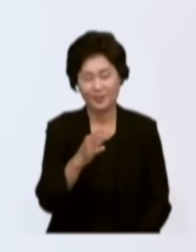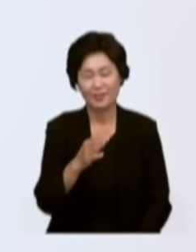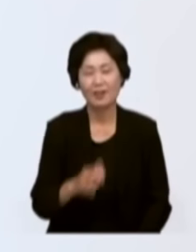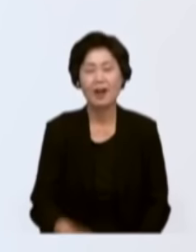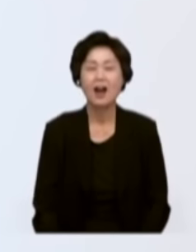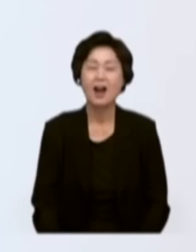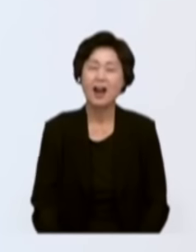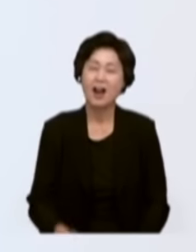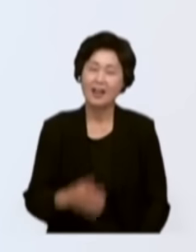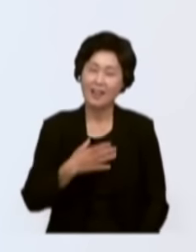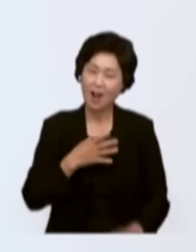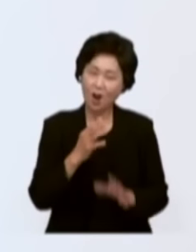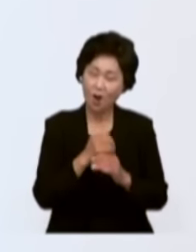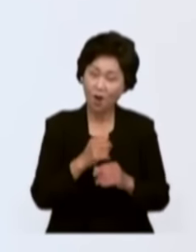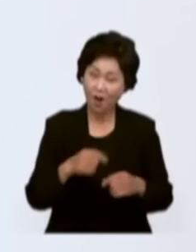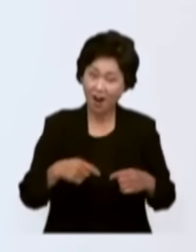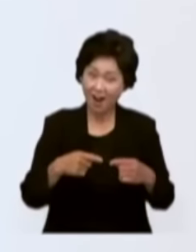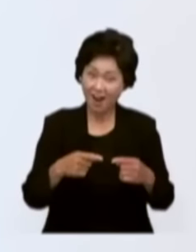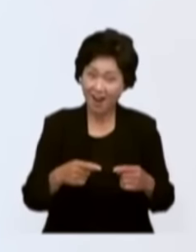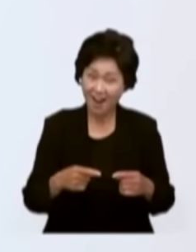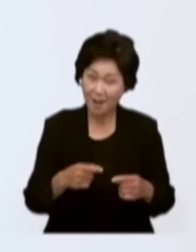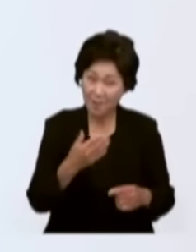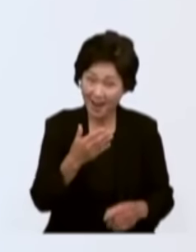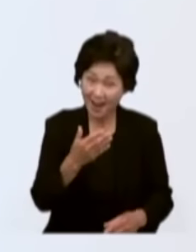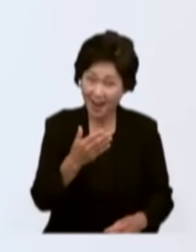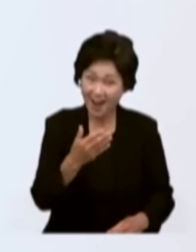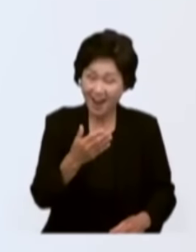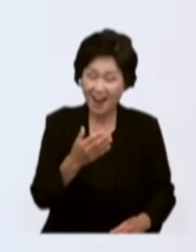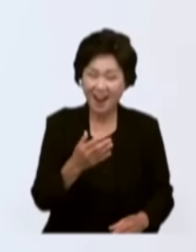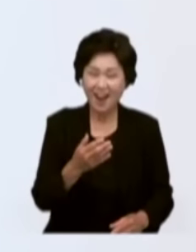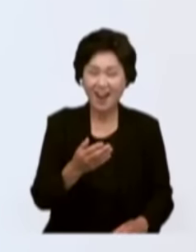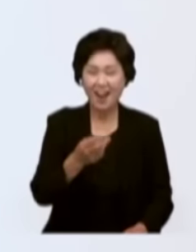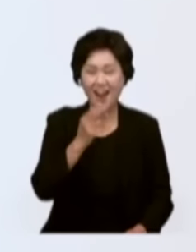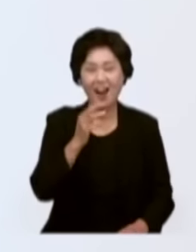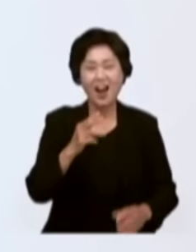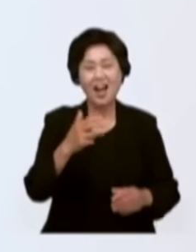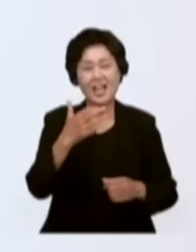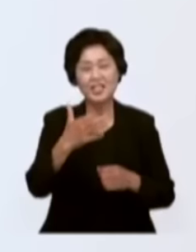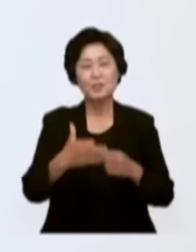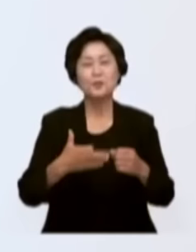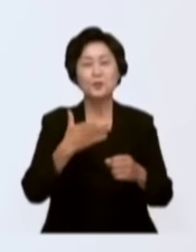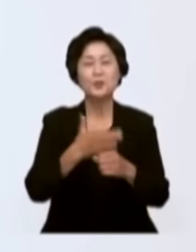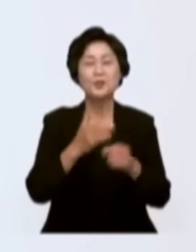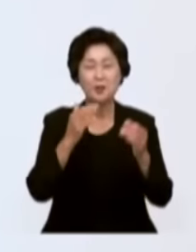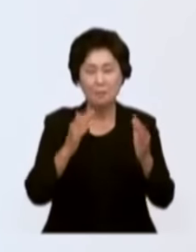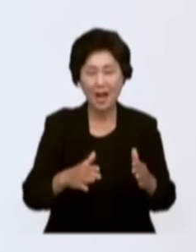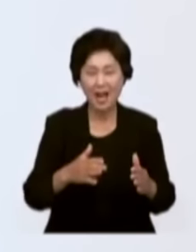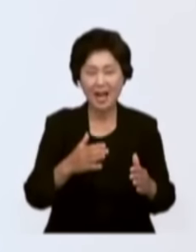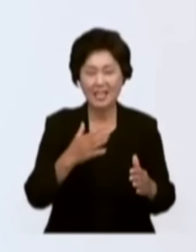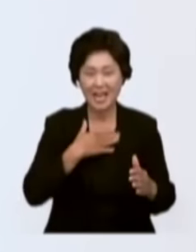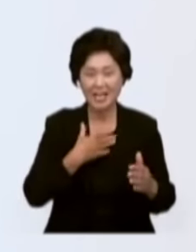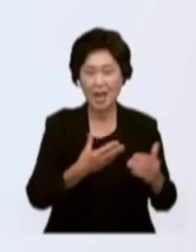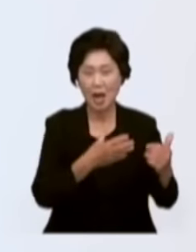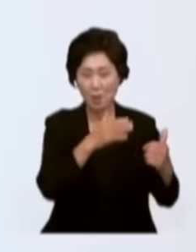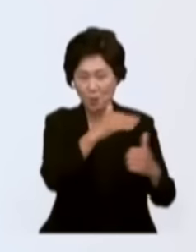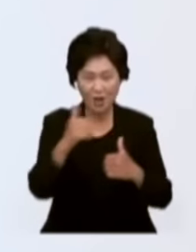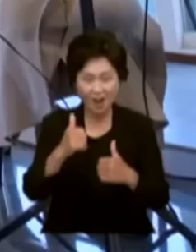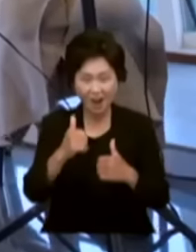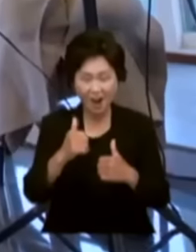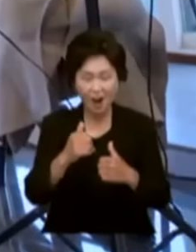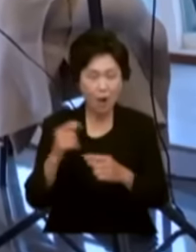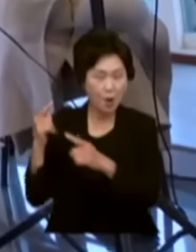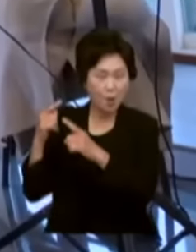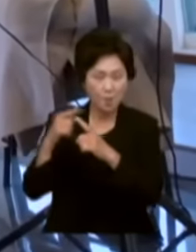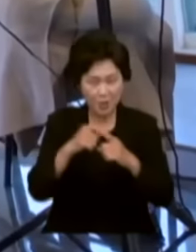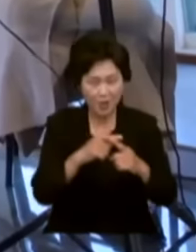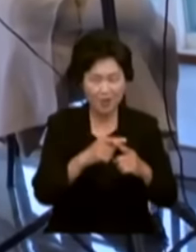나 거기 언제 한번 나갈래나 했는데 드디어 19년 만에 형님이 진행하시고 19년 만에 섭외 전화가 와서 무조건 나가겠다고 했어요. 아